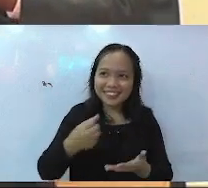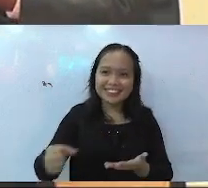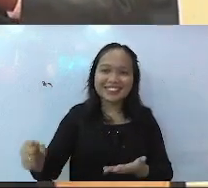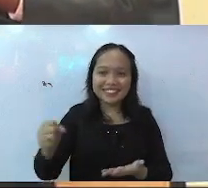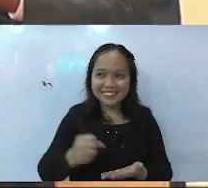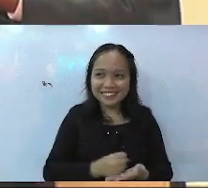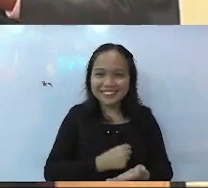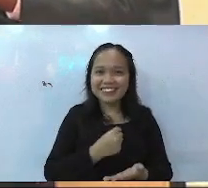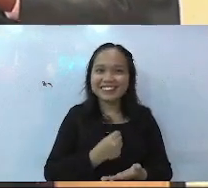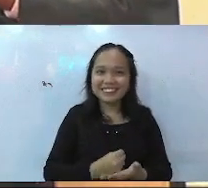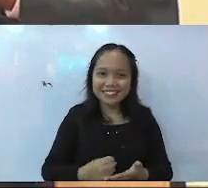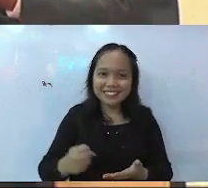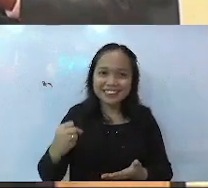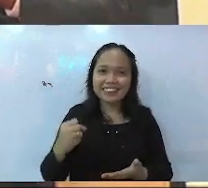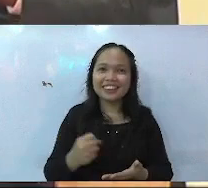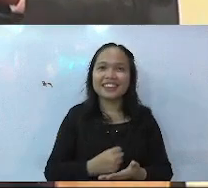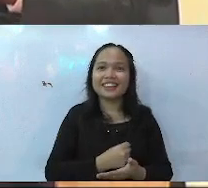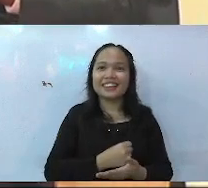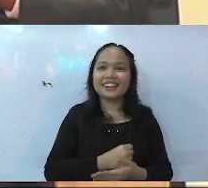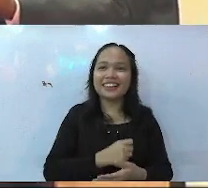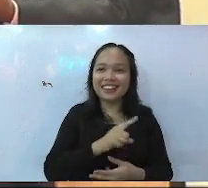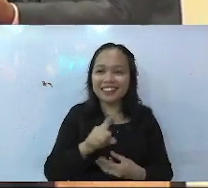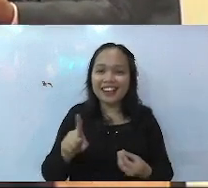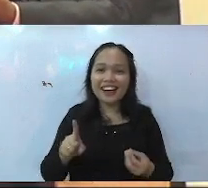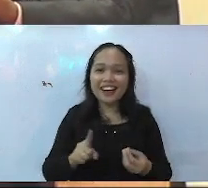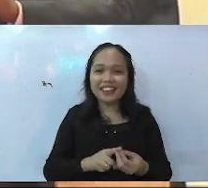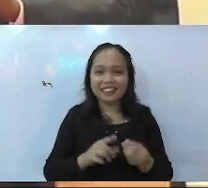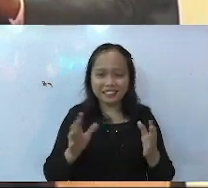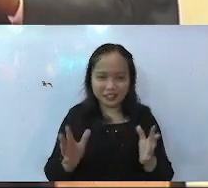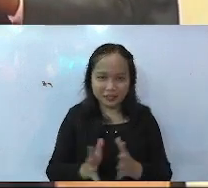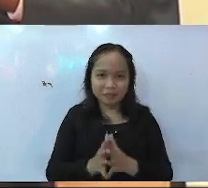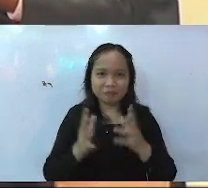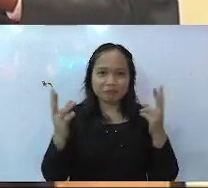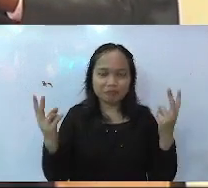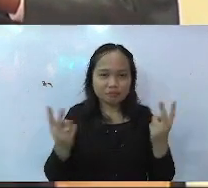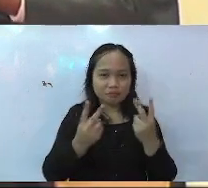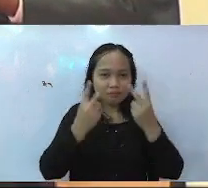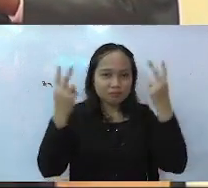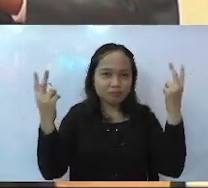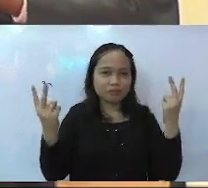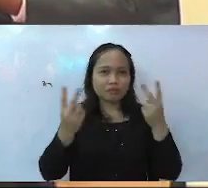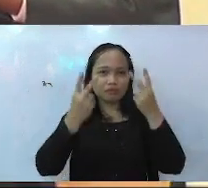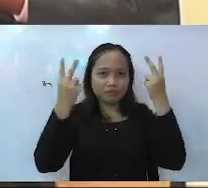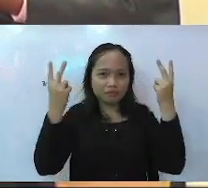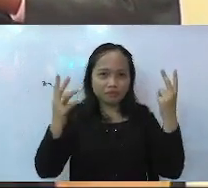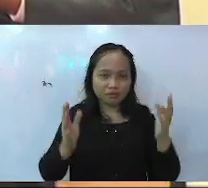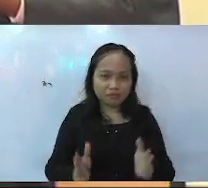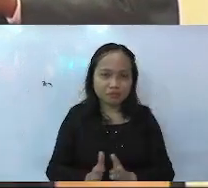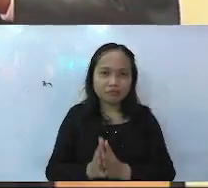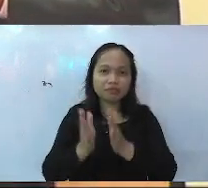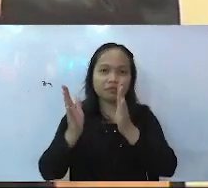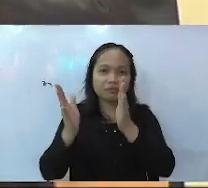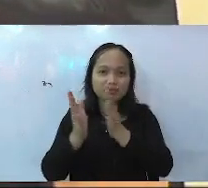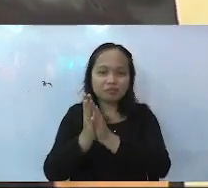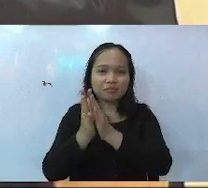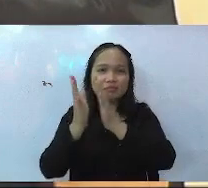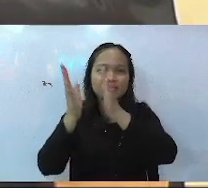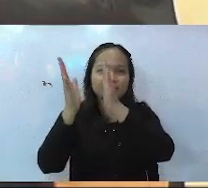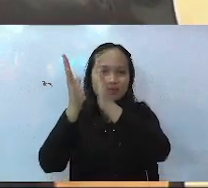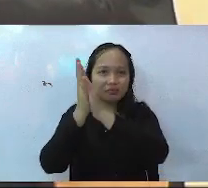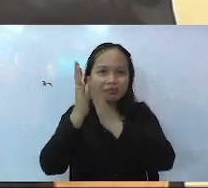awitan ng pag tiwan uri at